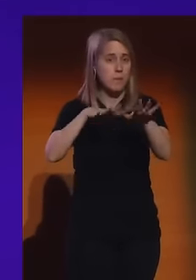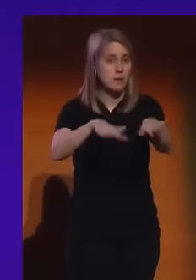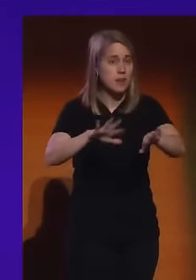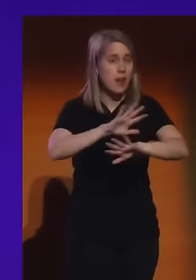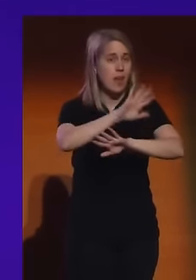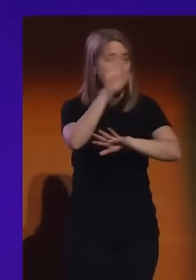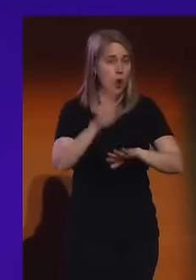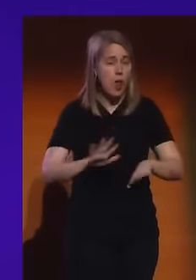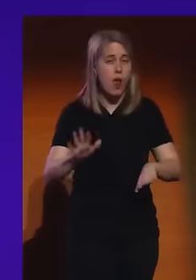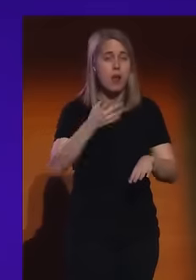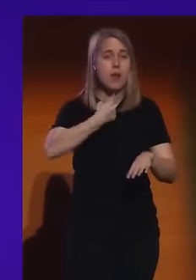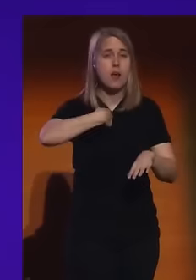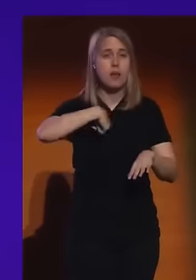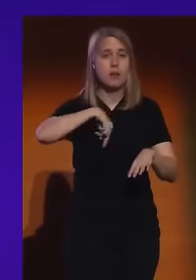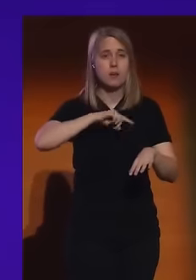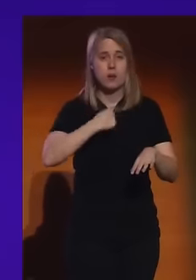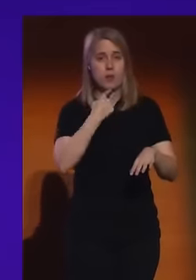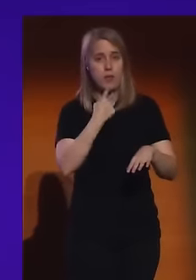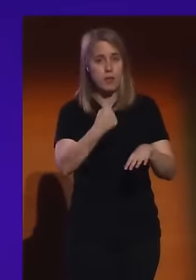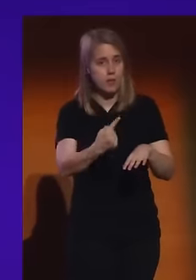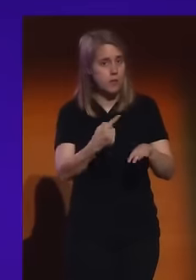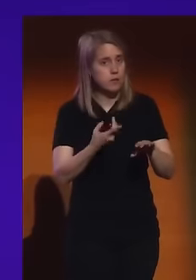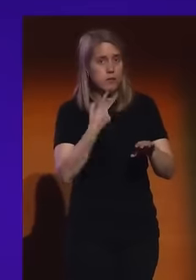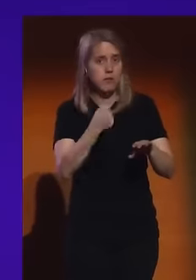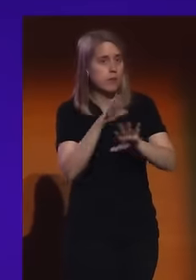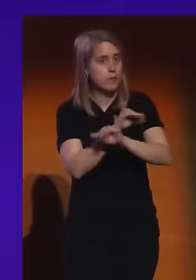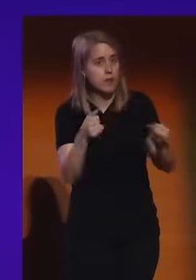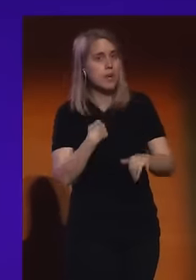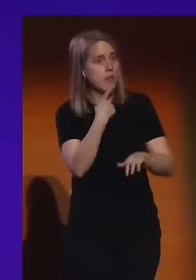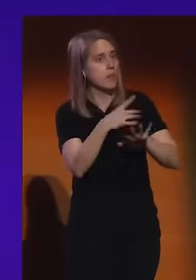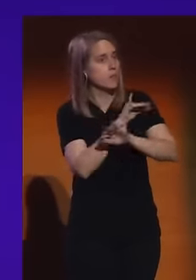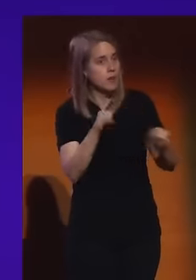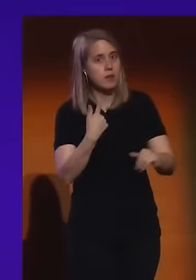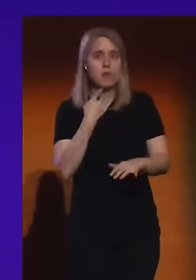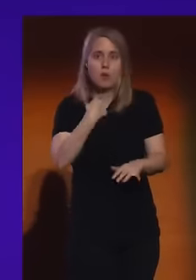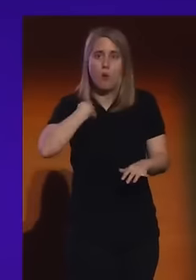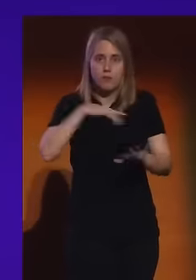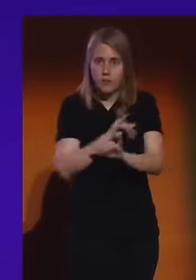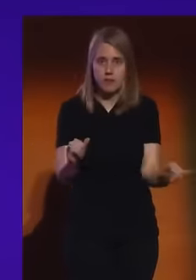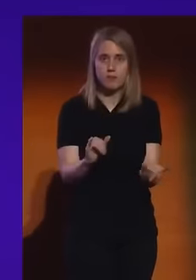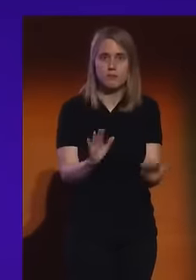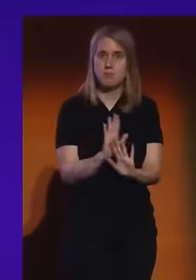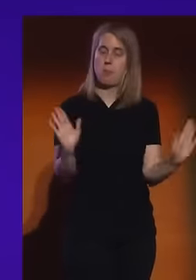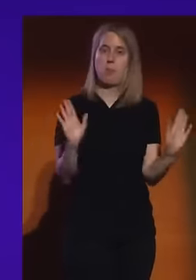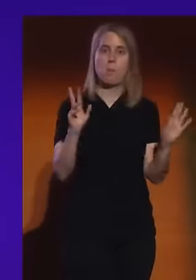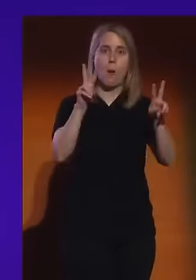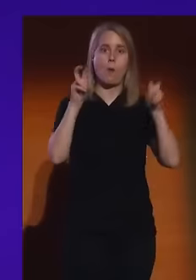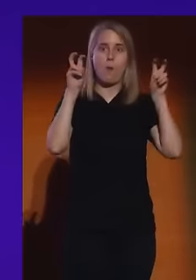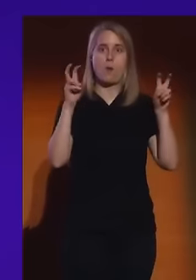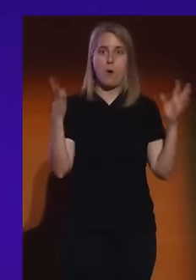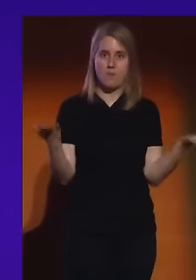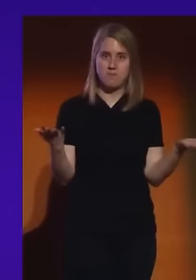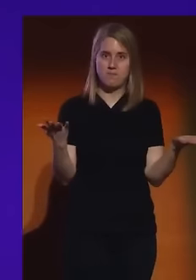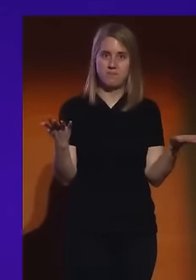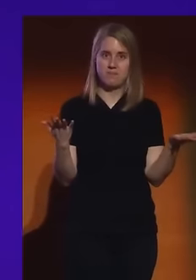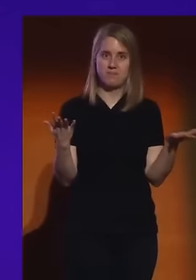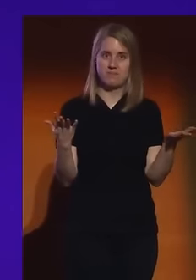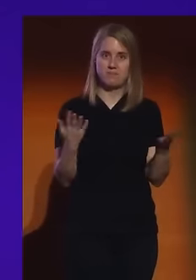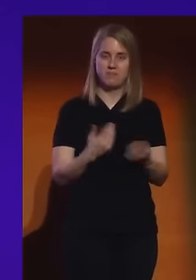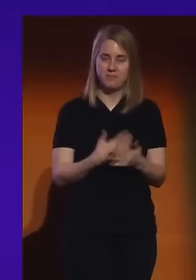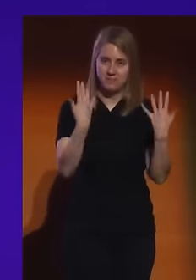naan bukat d esaa buatu eta oso noed handia izan